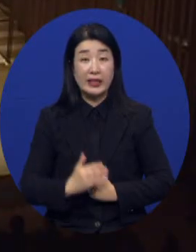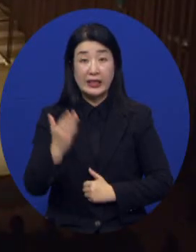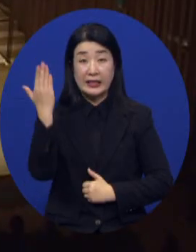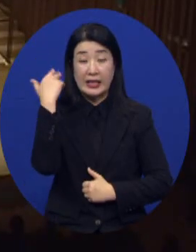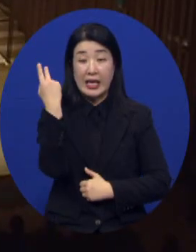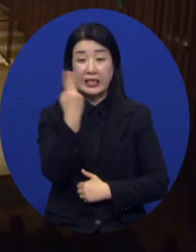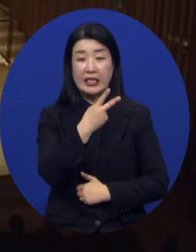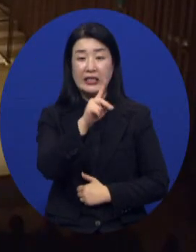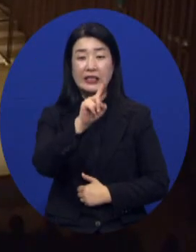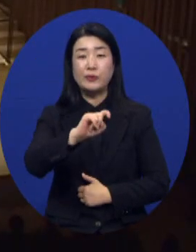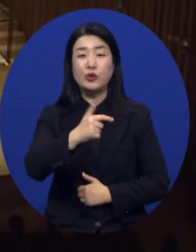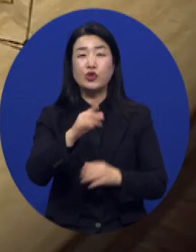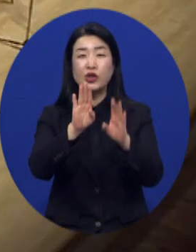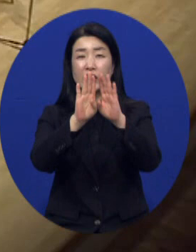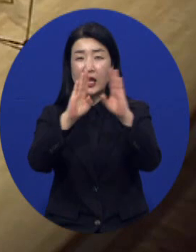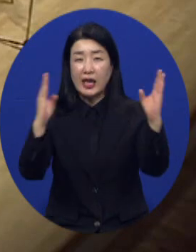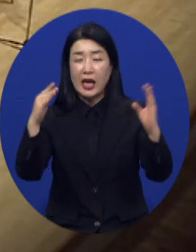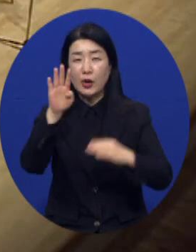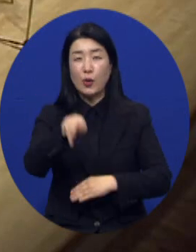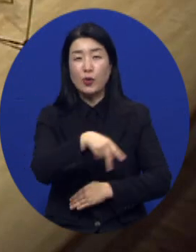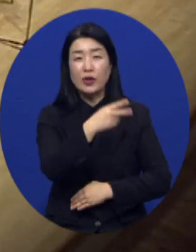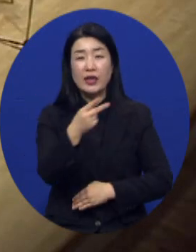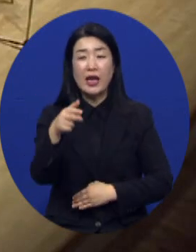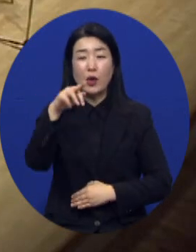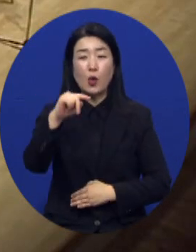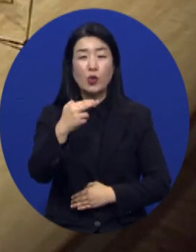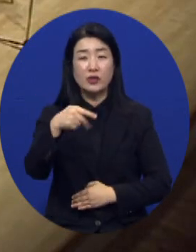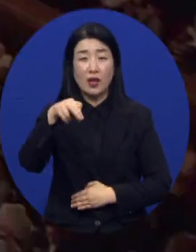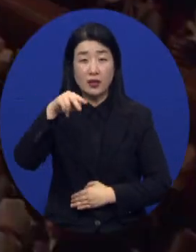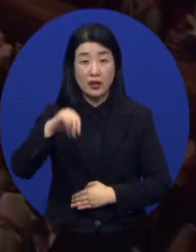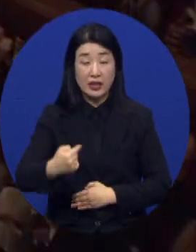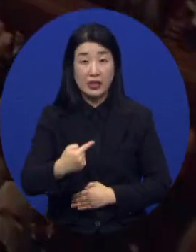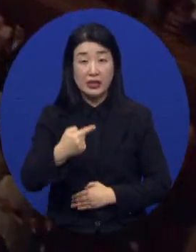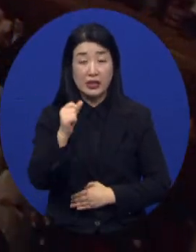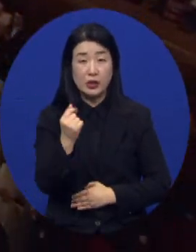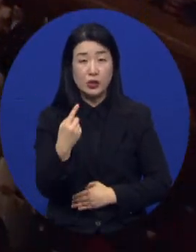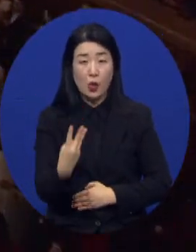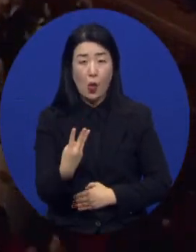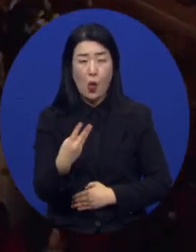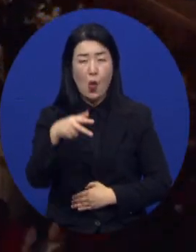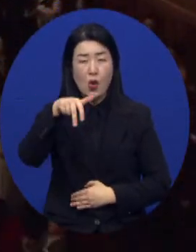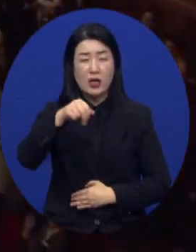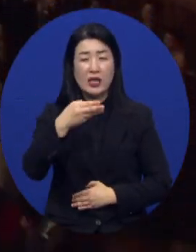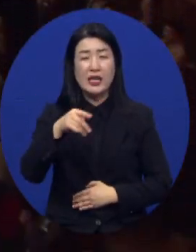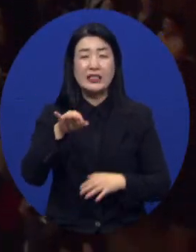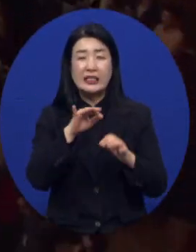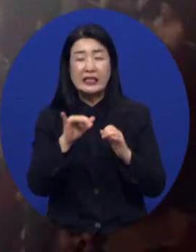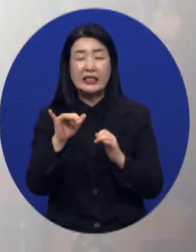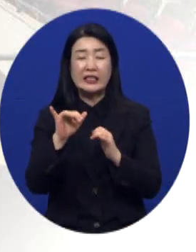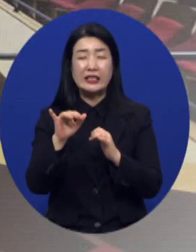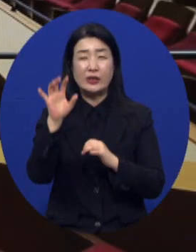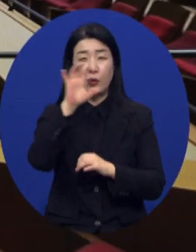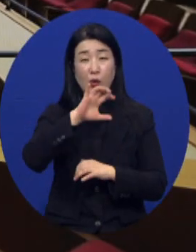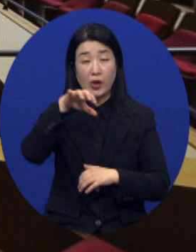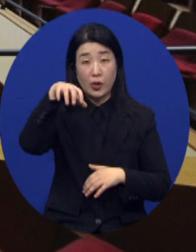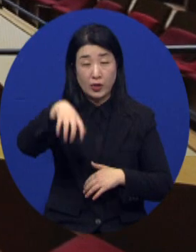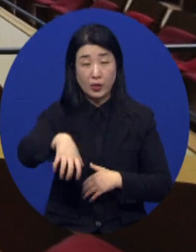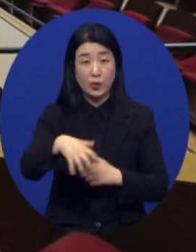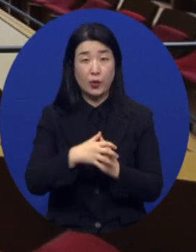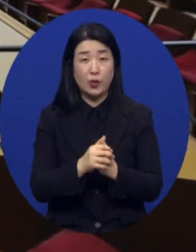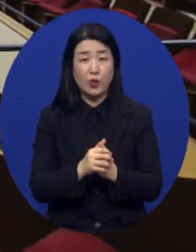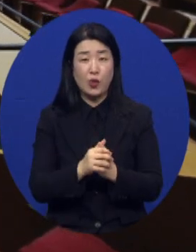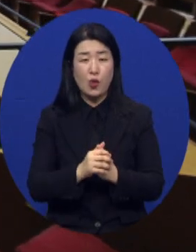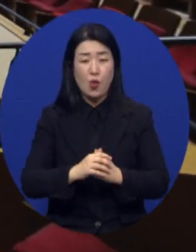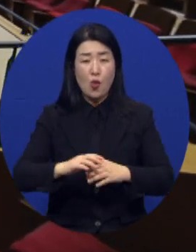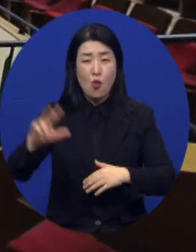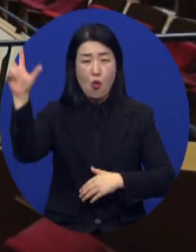지난 2016년 개관한 롯데 콘서트홀 이천석 규모의 클래식 전문 공연장입니다 국내 최고